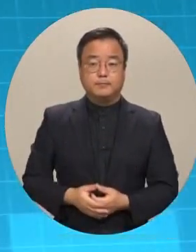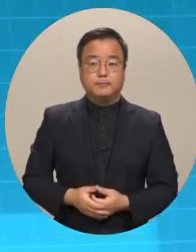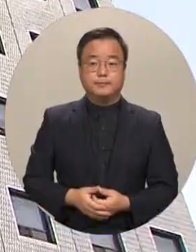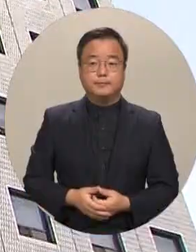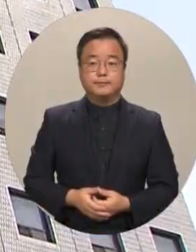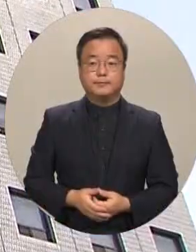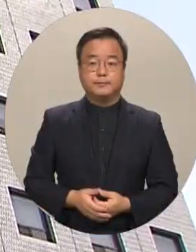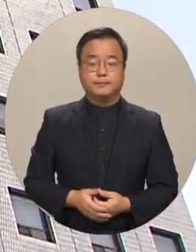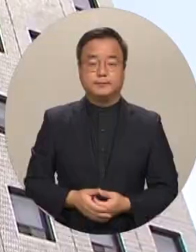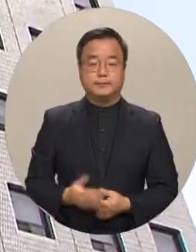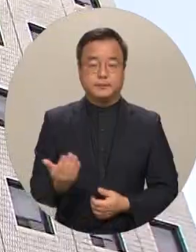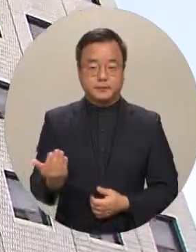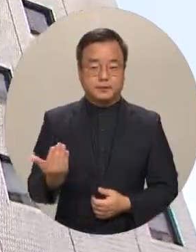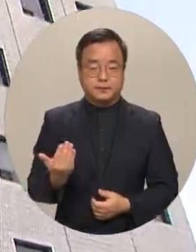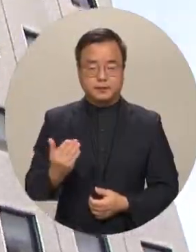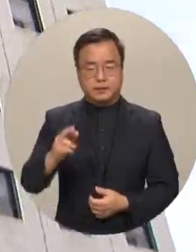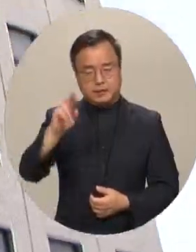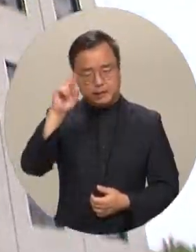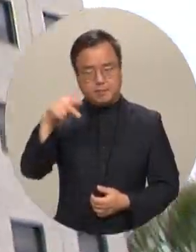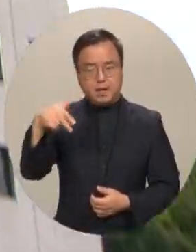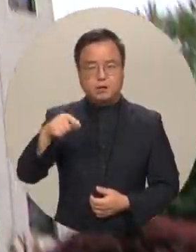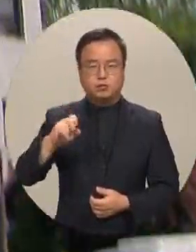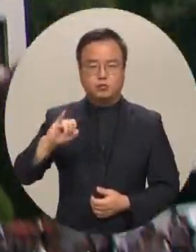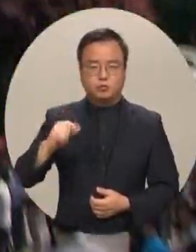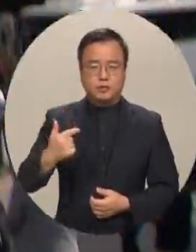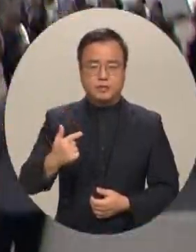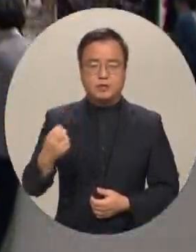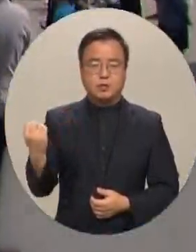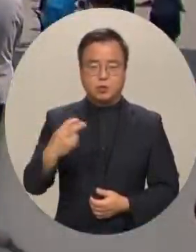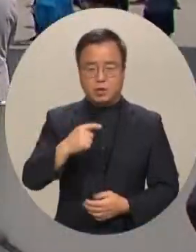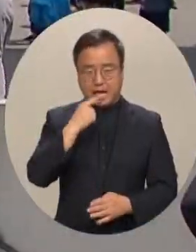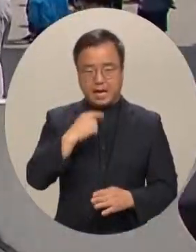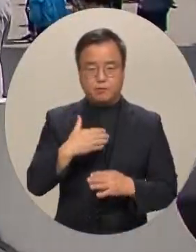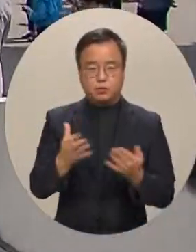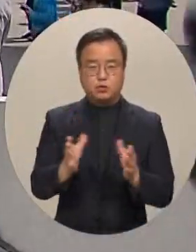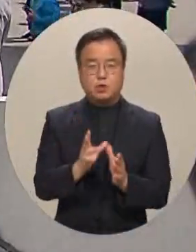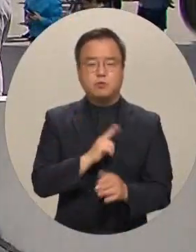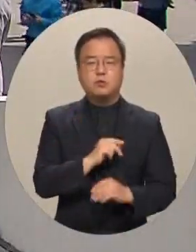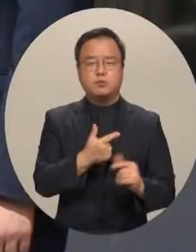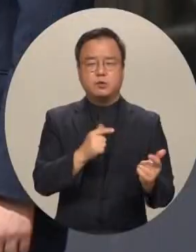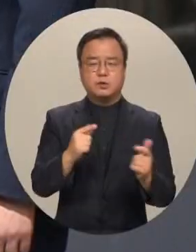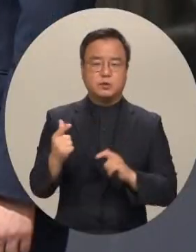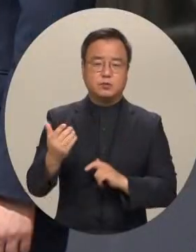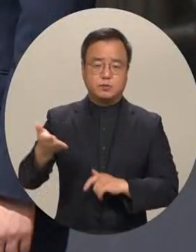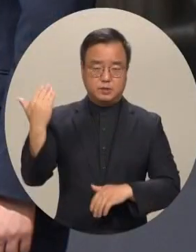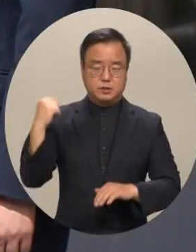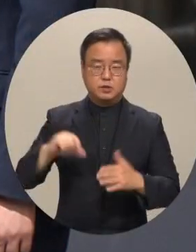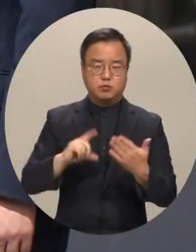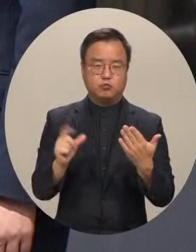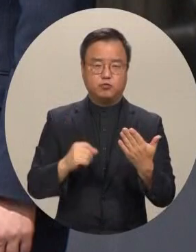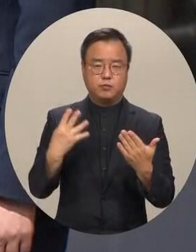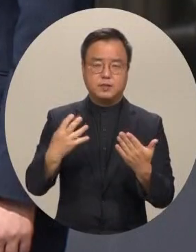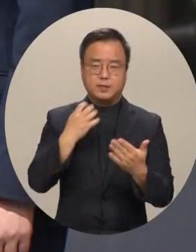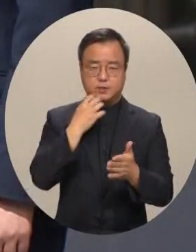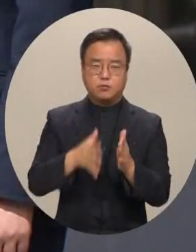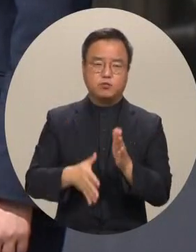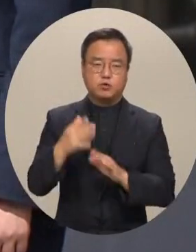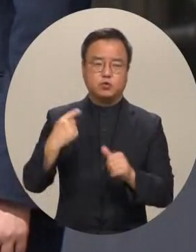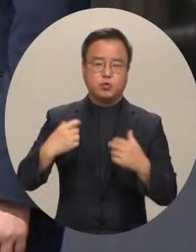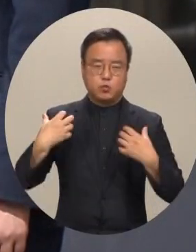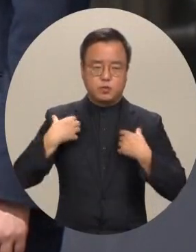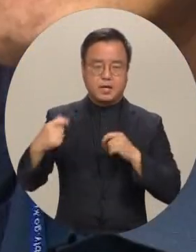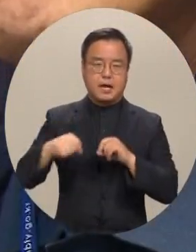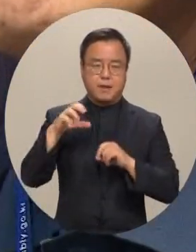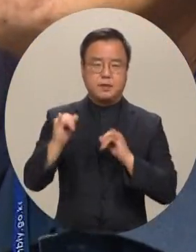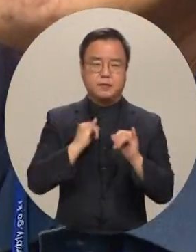발휘했습니다 앞서 박주민 의원을 포함한 다른 더불어민주당 의원들 역시 지난 4월 서울시 교육청 앞에서 기자 회견을 열고